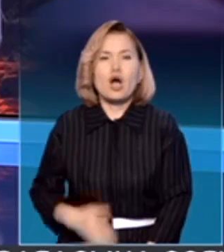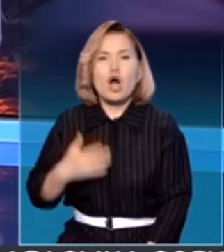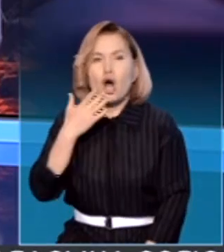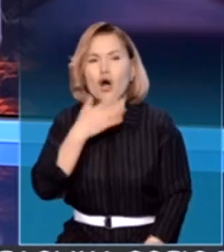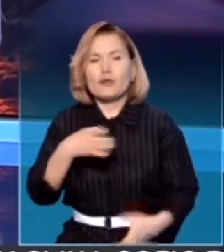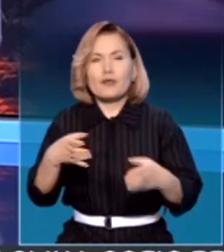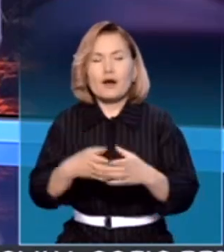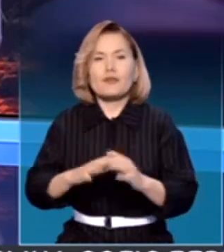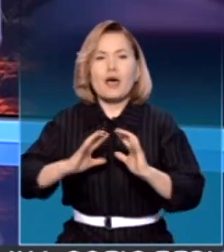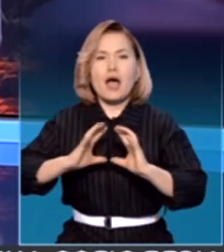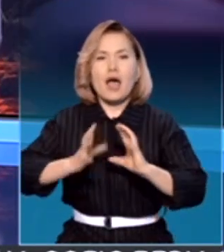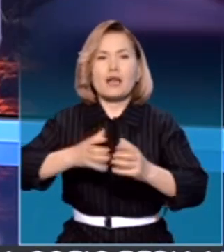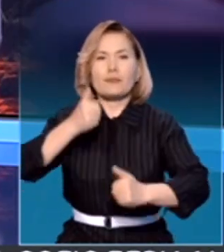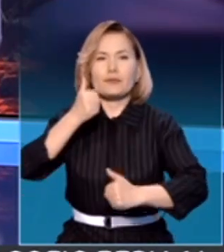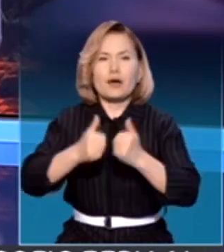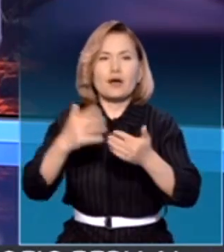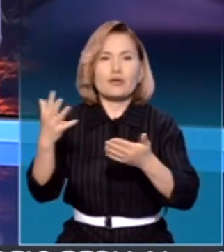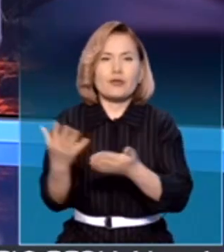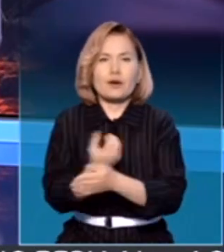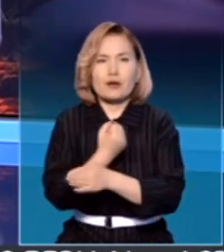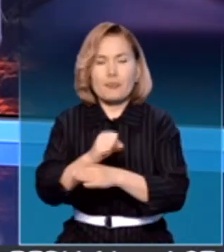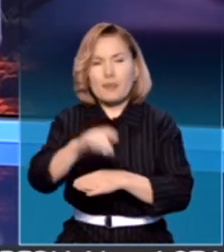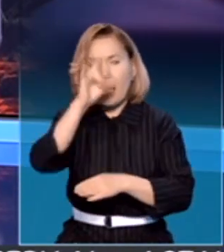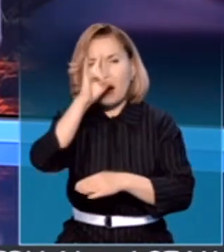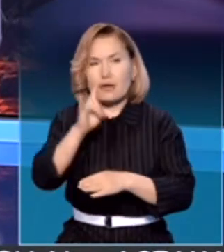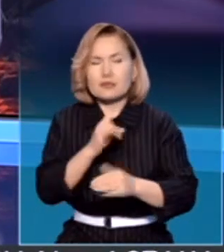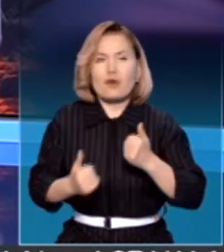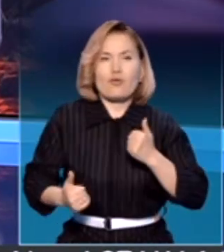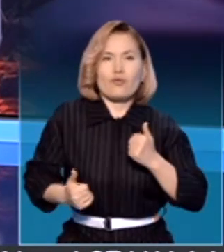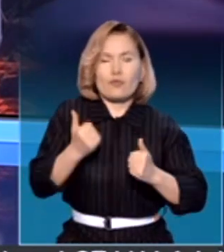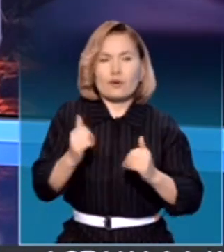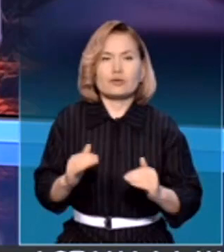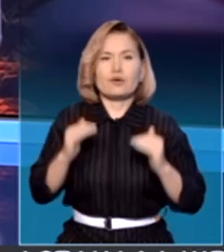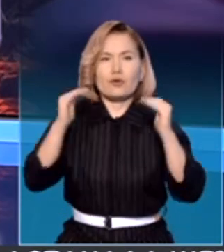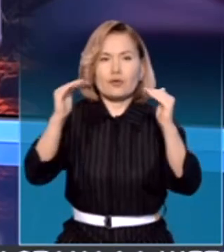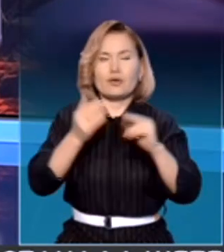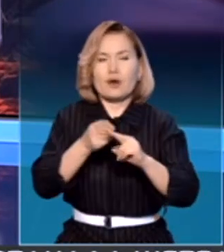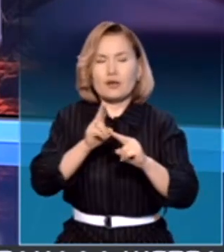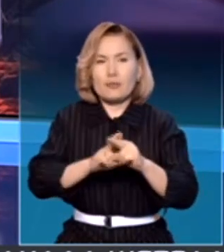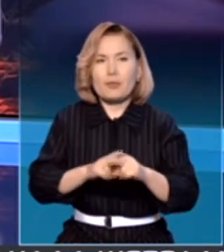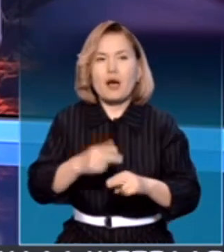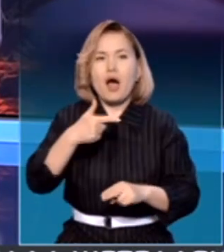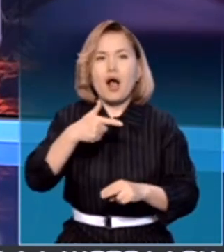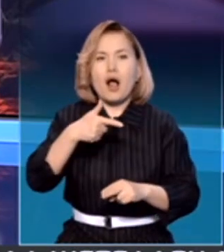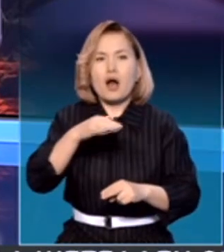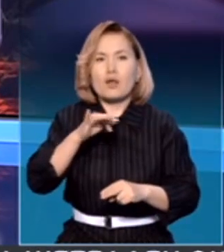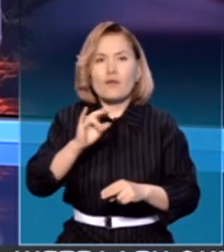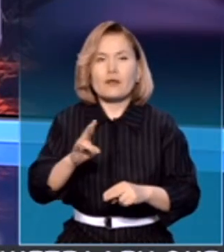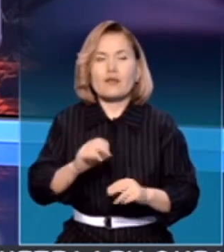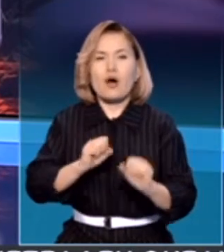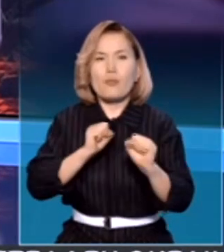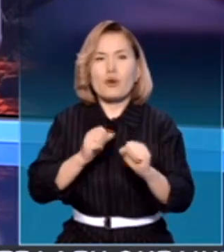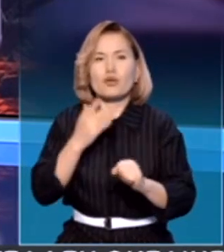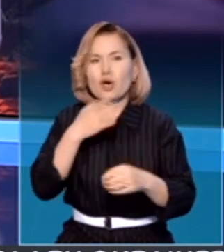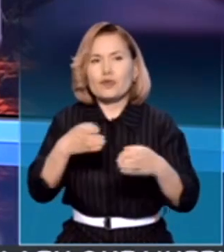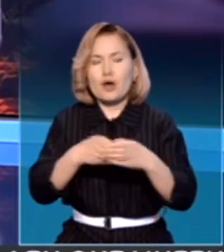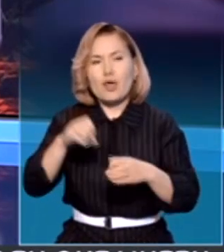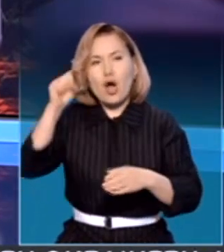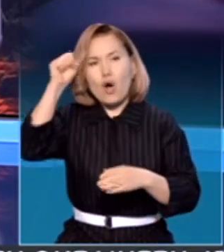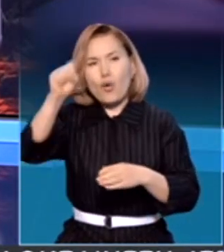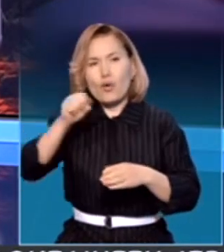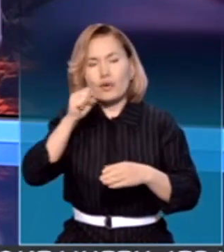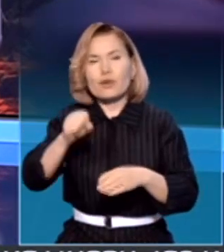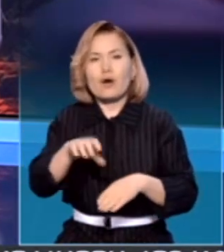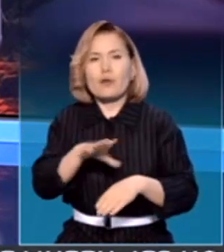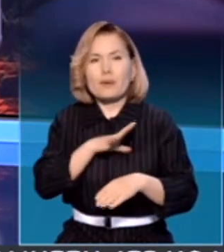Ұлттық құраманың әлемдік додадағы толағай табыстары ел мерейін үстеметті. Танымал боксшы Геннадий Головкин бокстан ұлттық құраманы Өзбекстанда